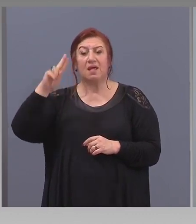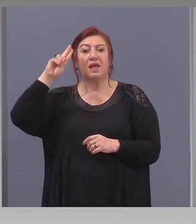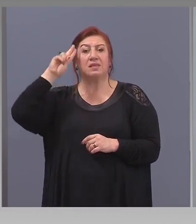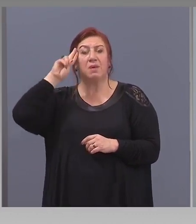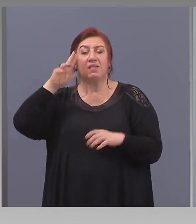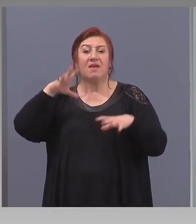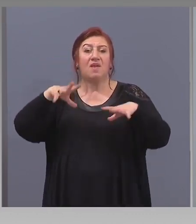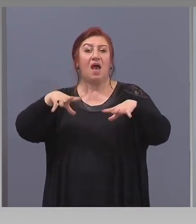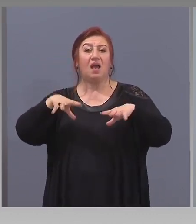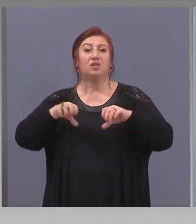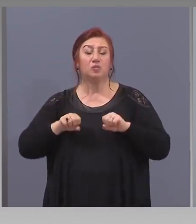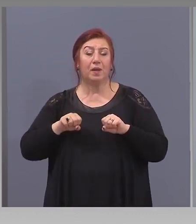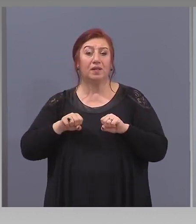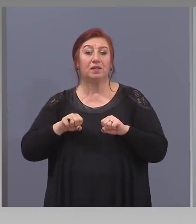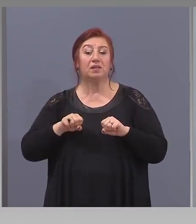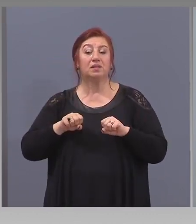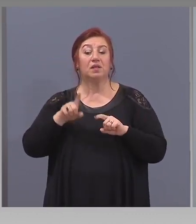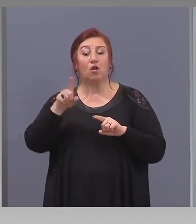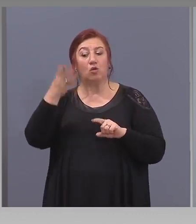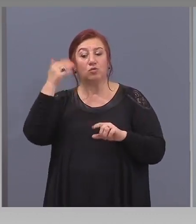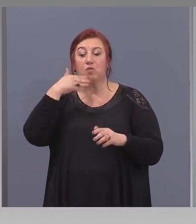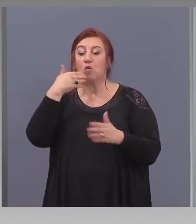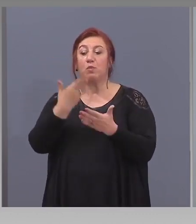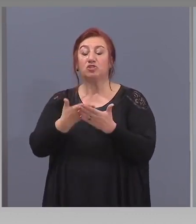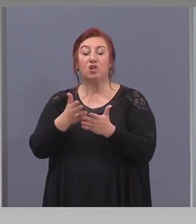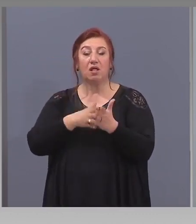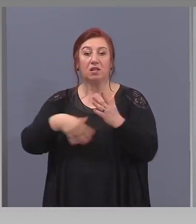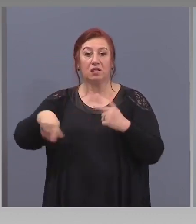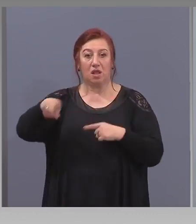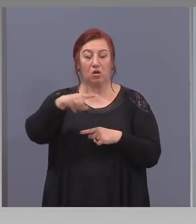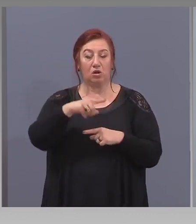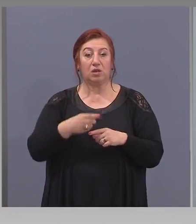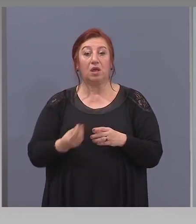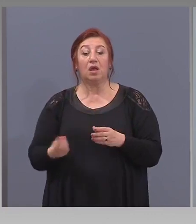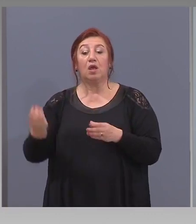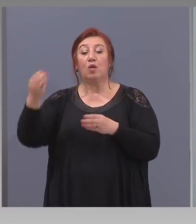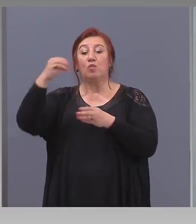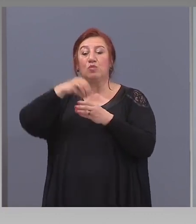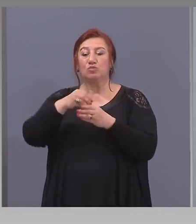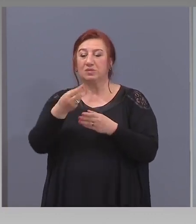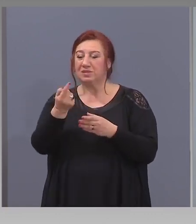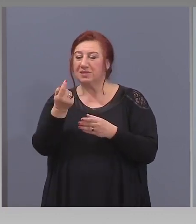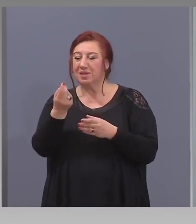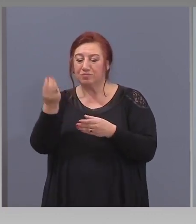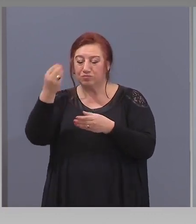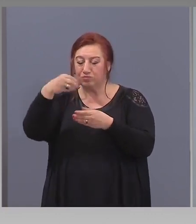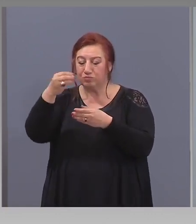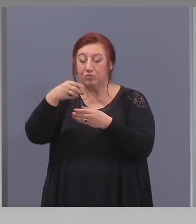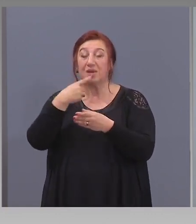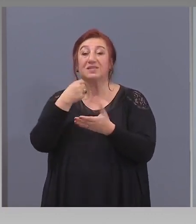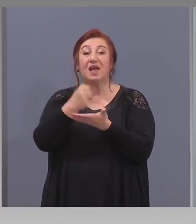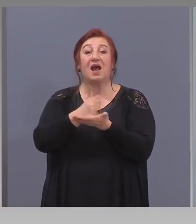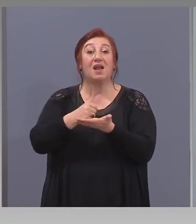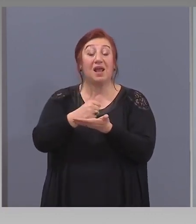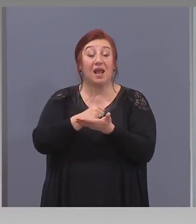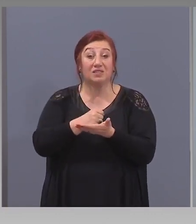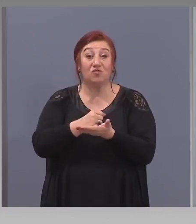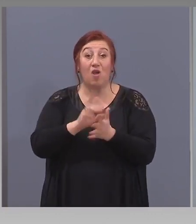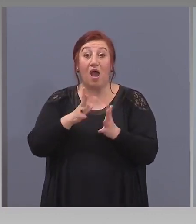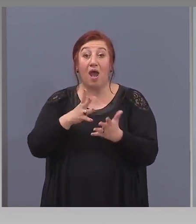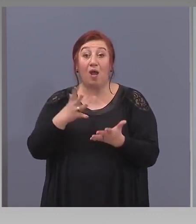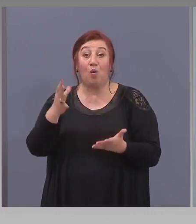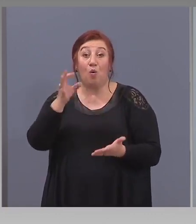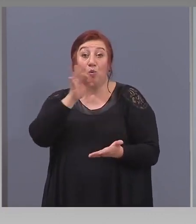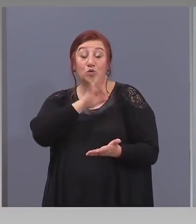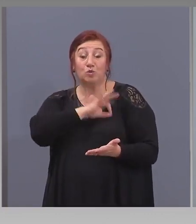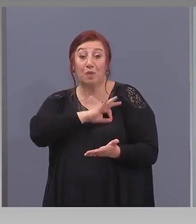който пое. И включително за субстанции за лекарствата. Защото успеем ли да намерим